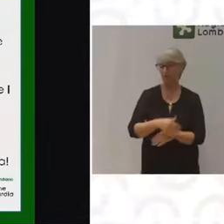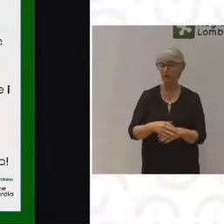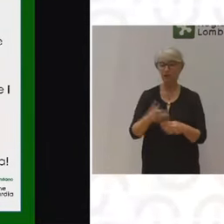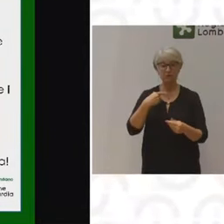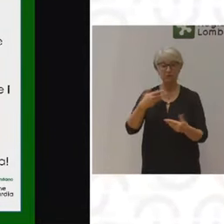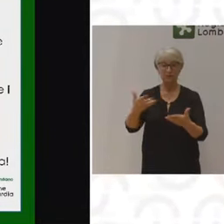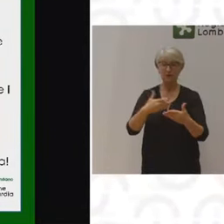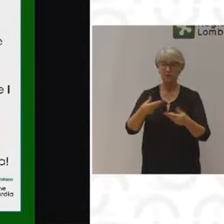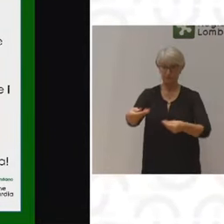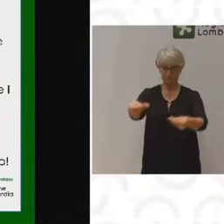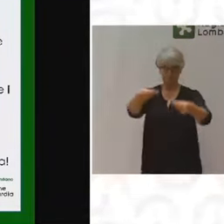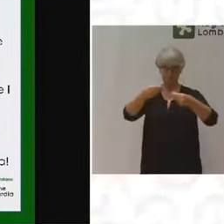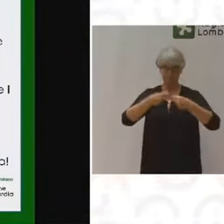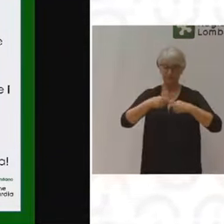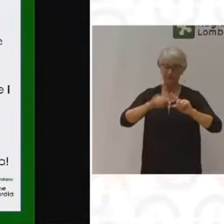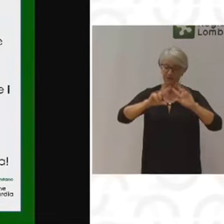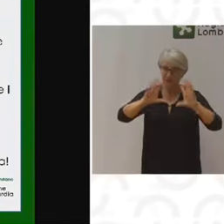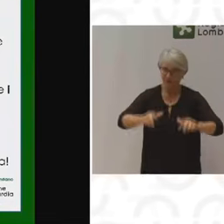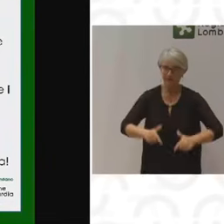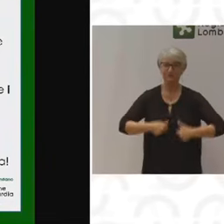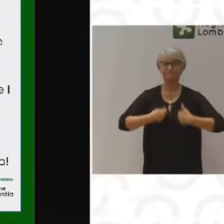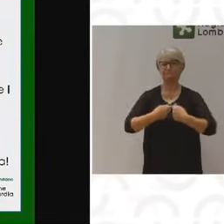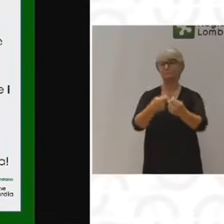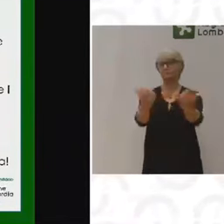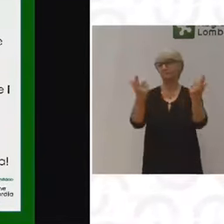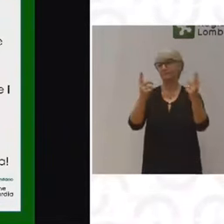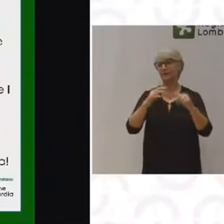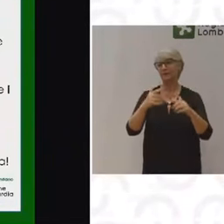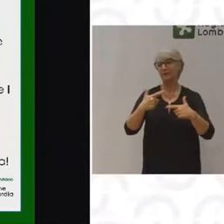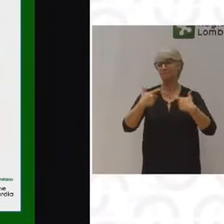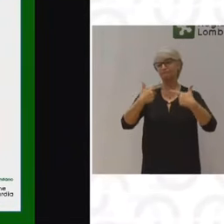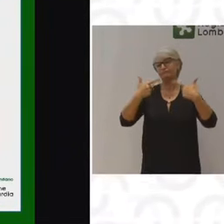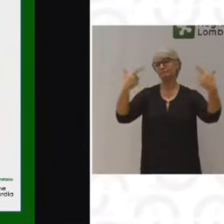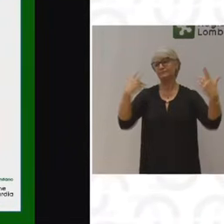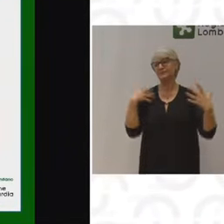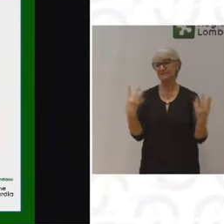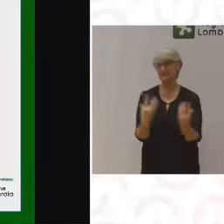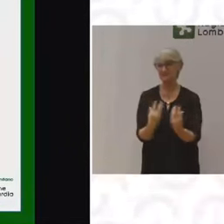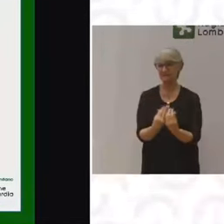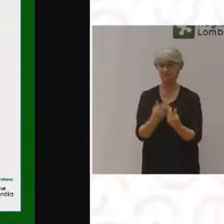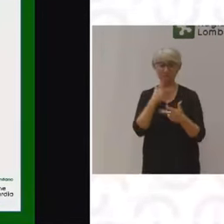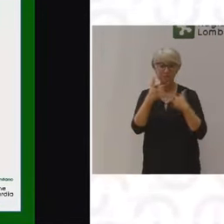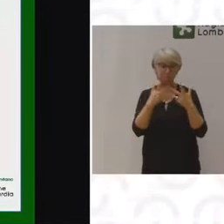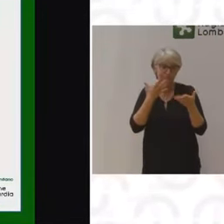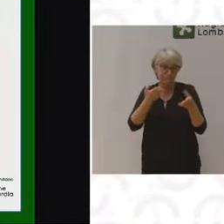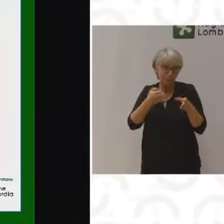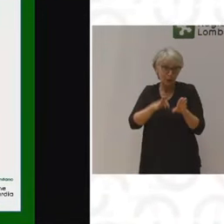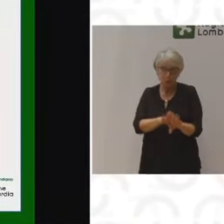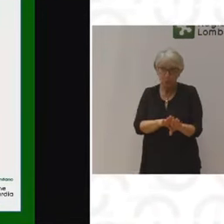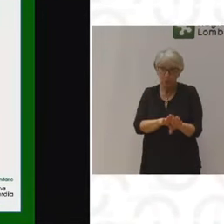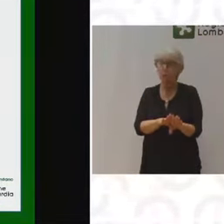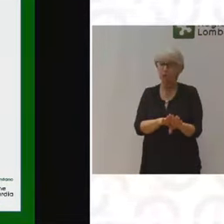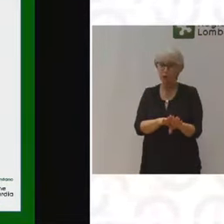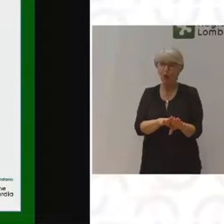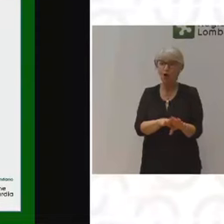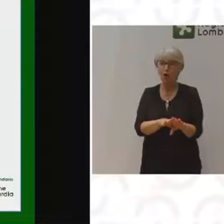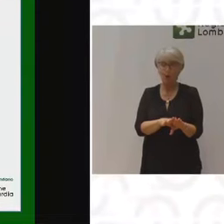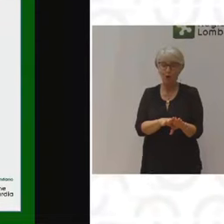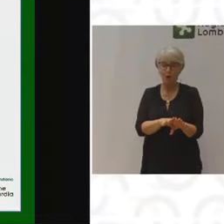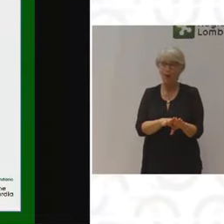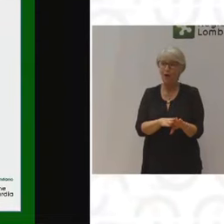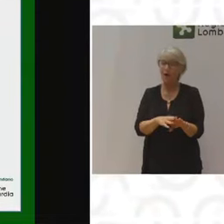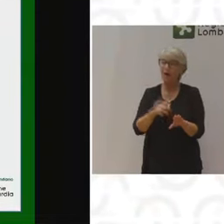questo percorso perché possa crescere ancora insieme. Chiudo con un